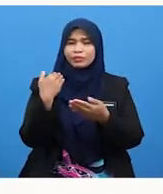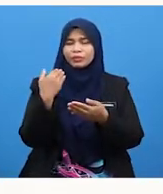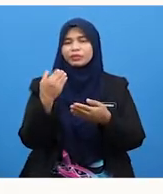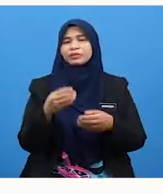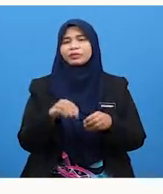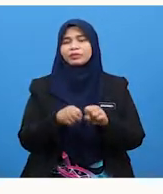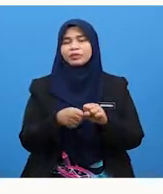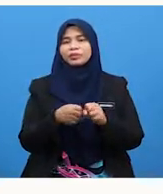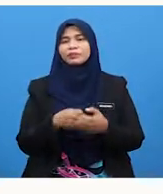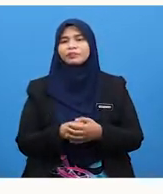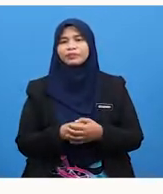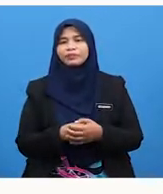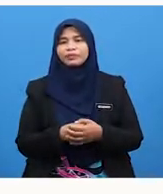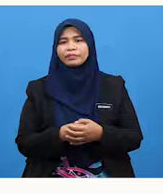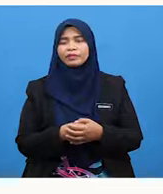9.